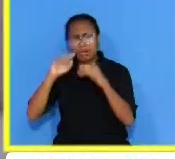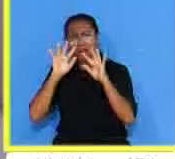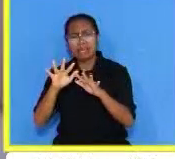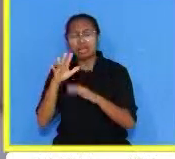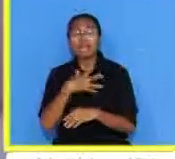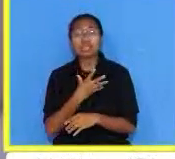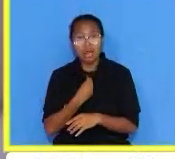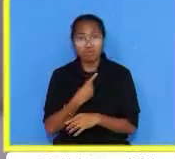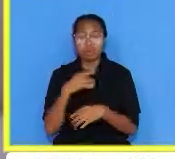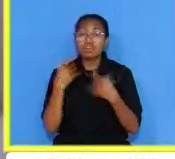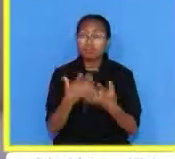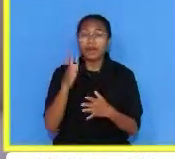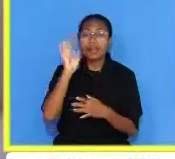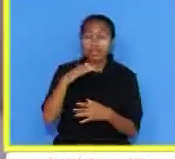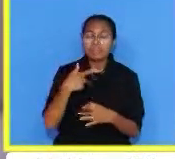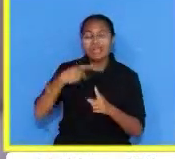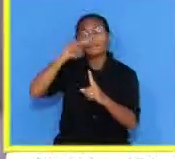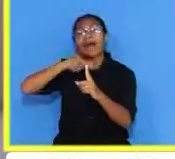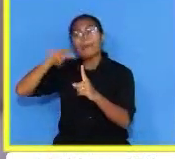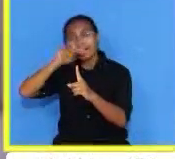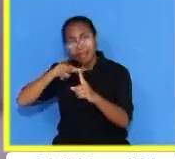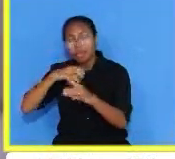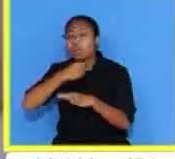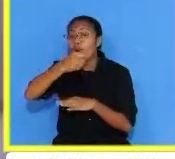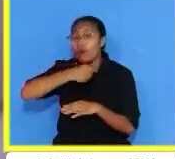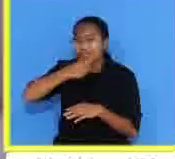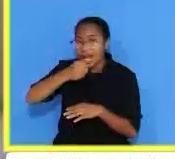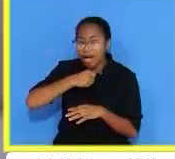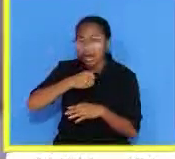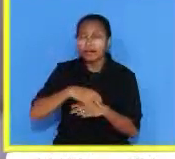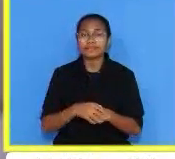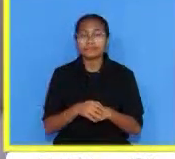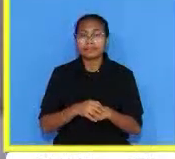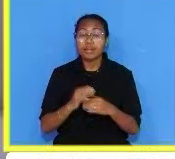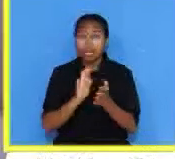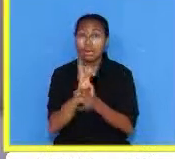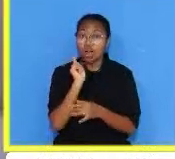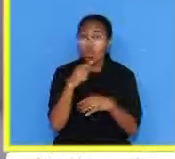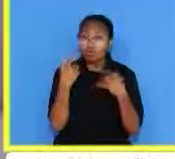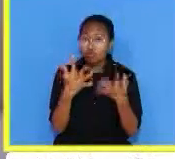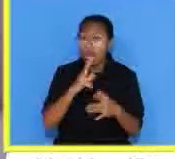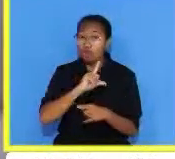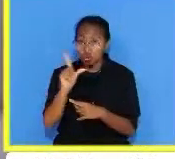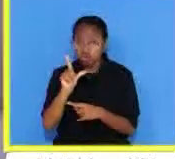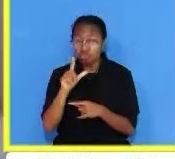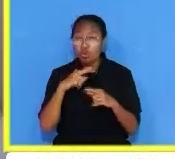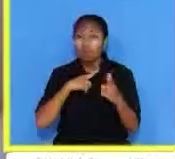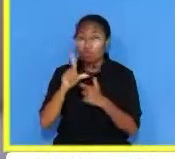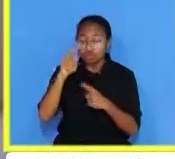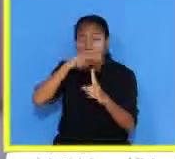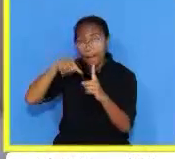datang, nanti pasti akan di screening, akan diwawancara, akan dicek. Dan kalau sudah lulus